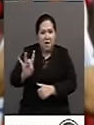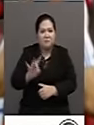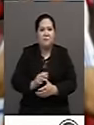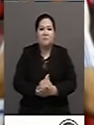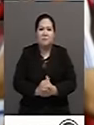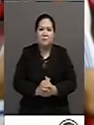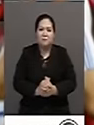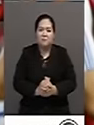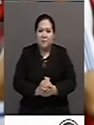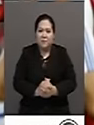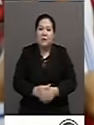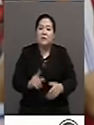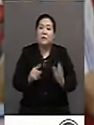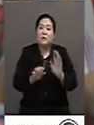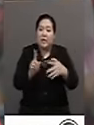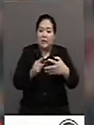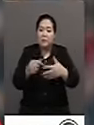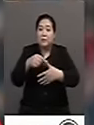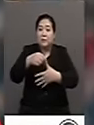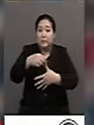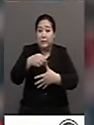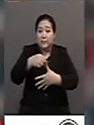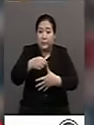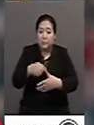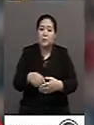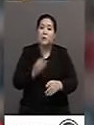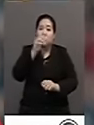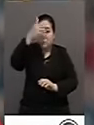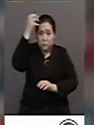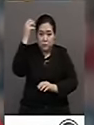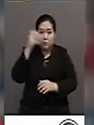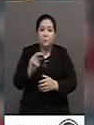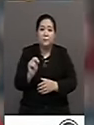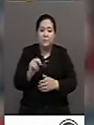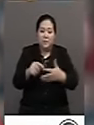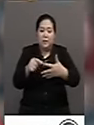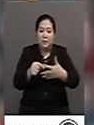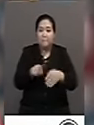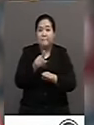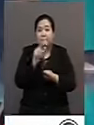ำแหน่งรองจ่าฝูงตามหลังเชลซีทีมจ่าฝูงอยู่เพียง1คะแนนเท่านั้นเองนะครับ